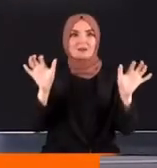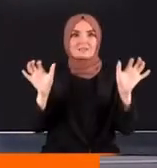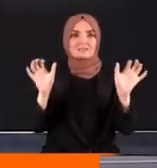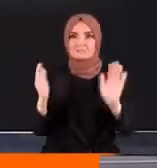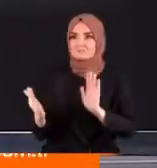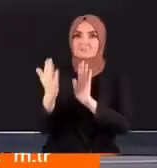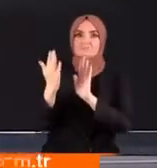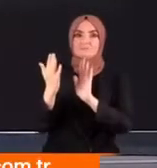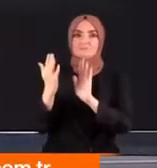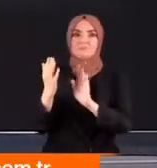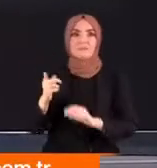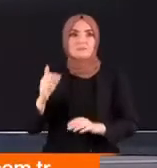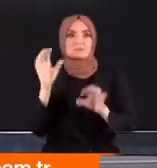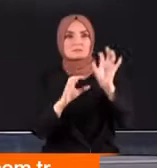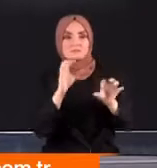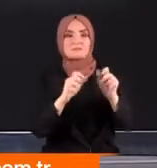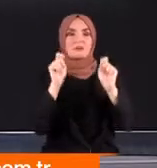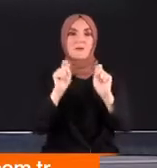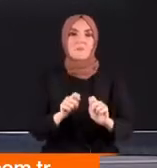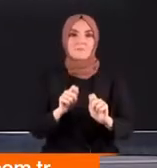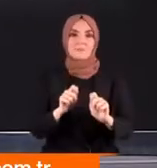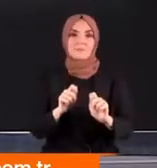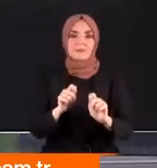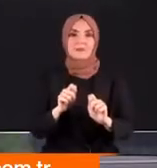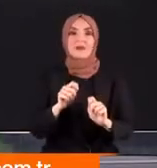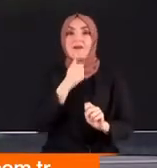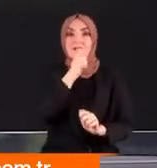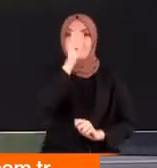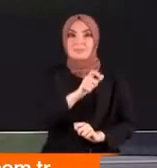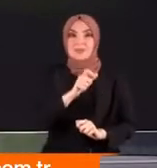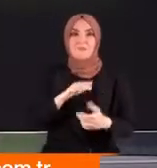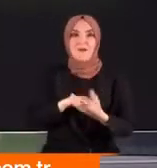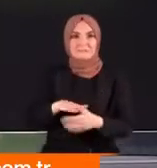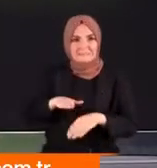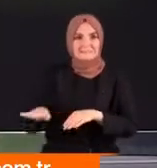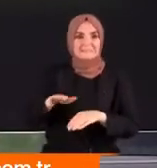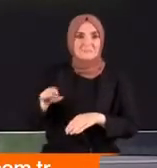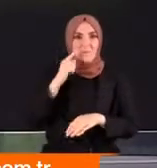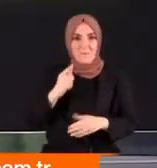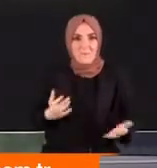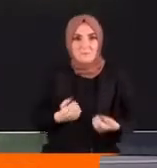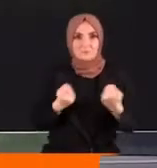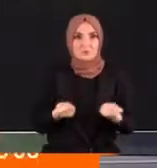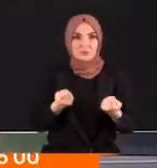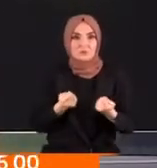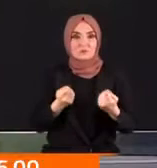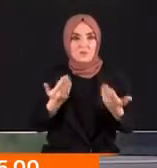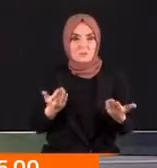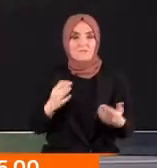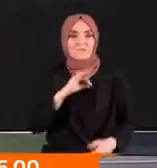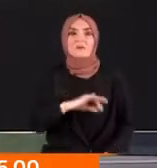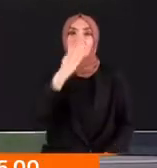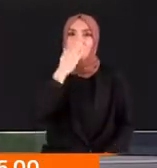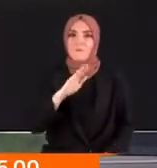ayının pençesinden tekme atarak canını kurtarmaya çalıştı ama işe yaramadı. Talihsiz adam eşinin yardımıyla hayatta kaldı